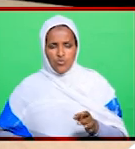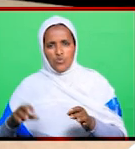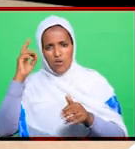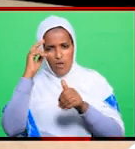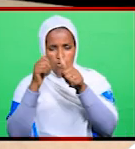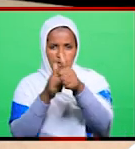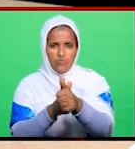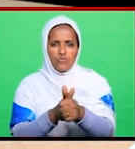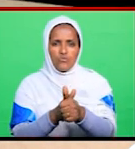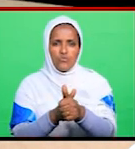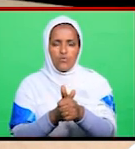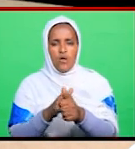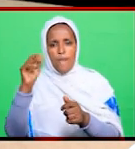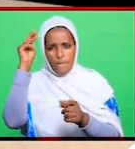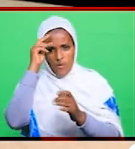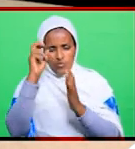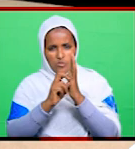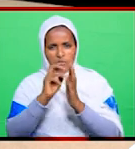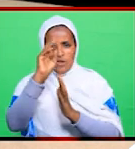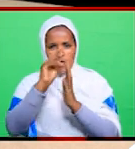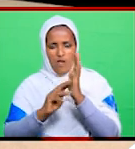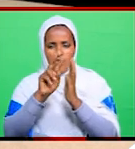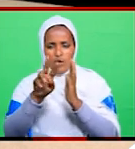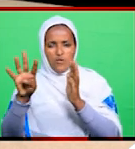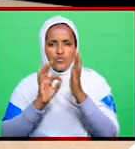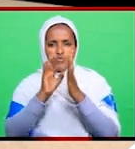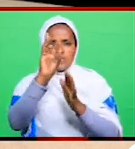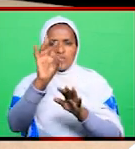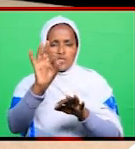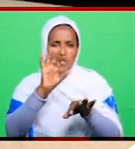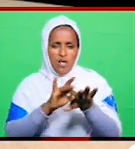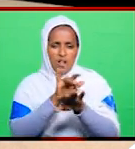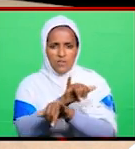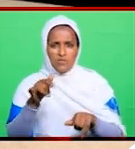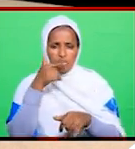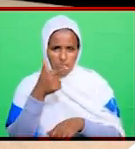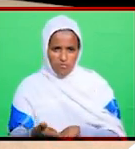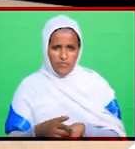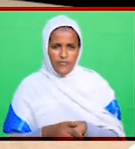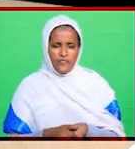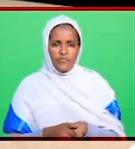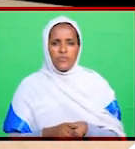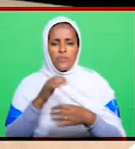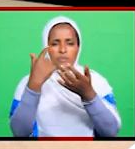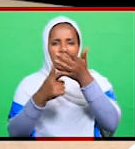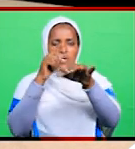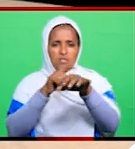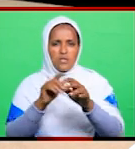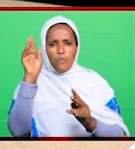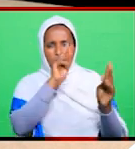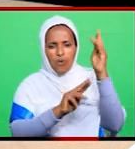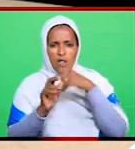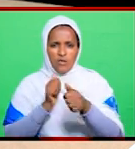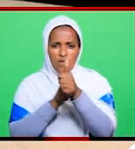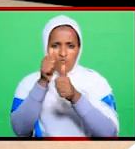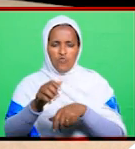ኢየሱስ ክርስቶስ ለደቀ መዛሙርቱ በማቴዎስ ወንጌል ምዕራፍ 24 ከቁጥር 9 ላይ እንዲህ ይላቸዋል፣ በዚያን